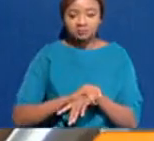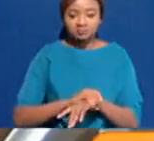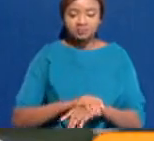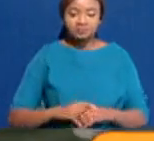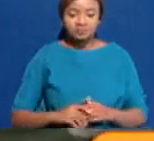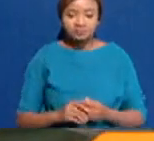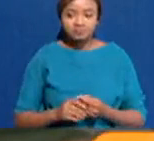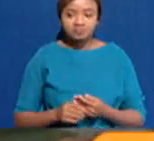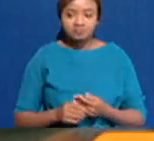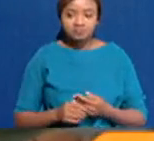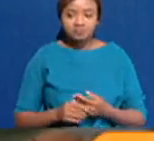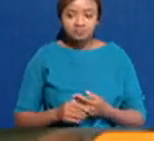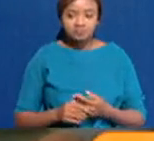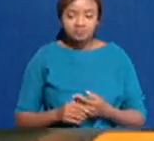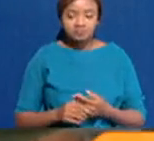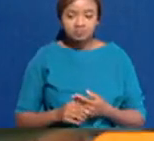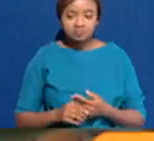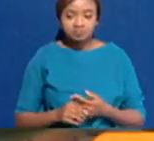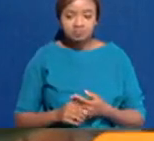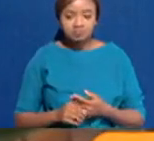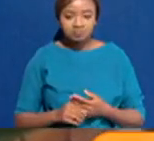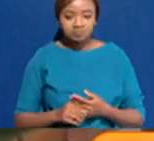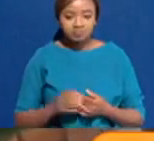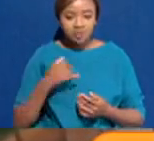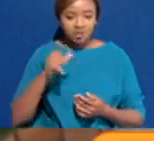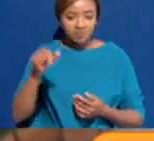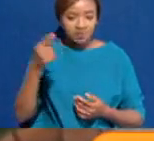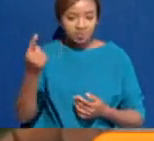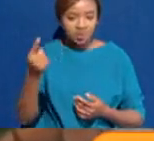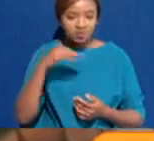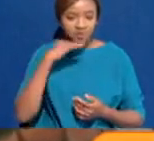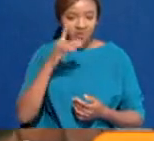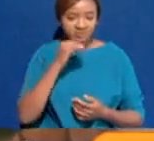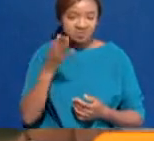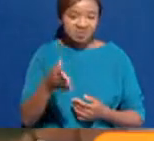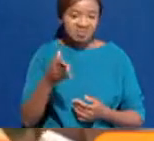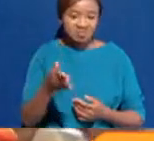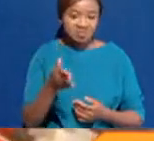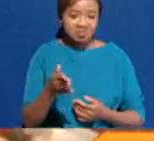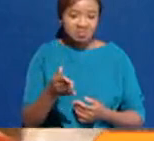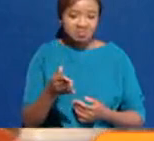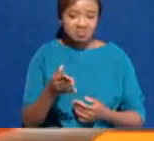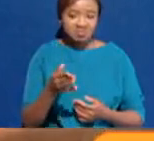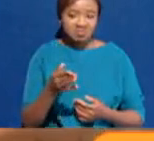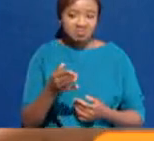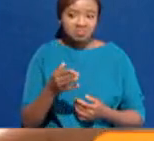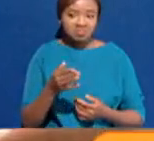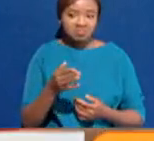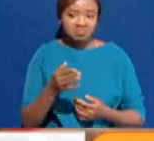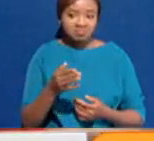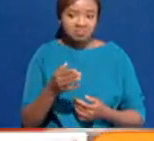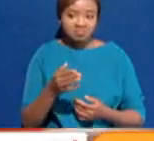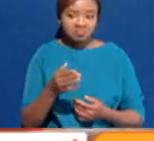matibabu. Kuna mmoja yao ambaye aliweza kufariki hapa hapo ndani ya ng'ombe. So